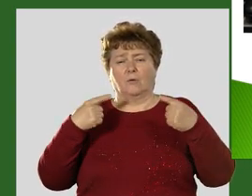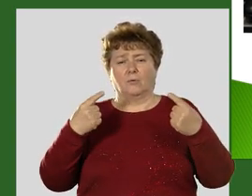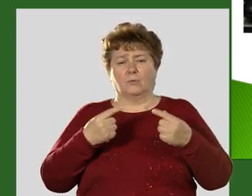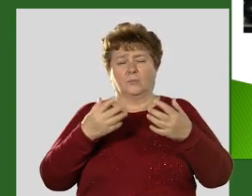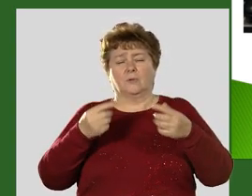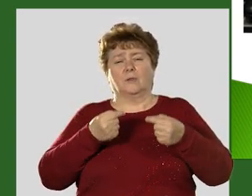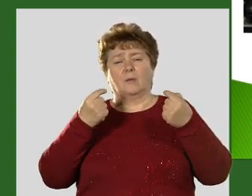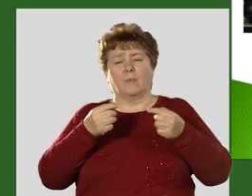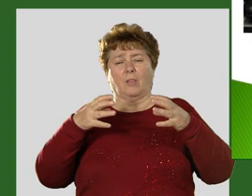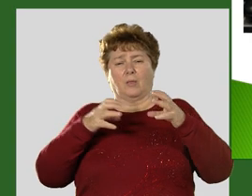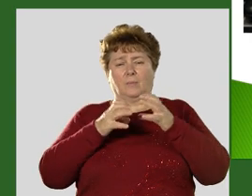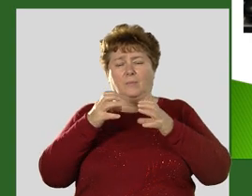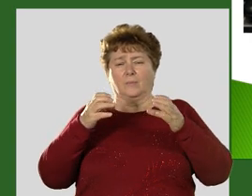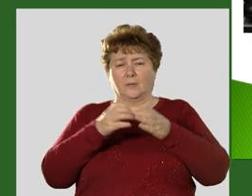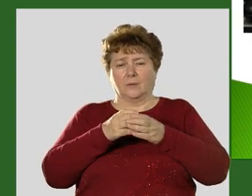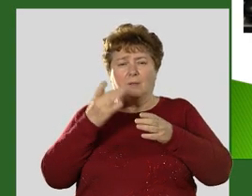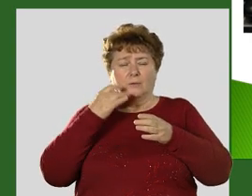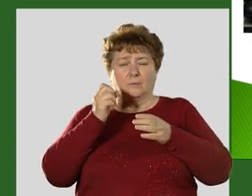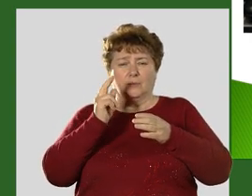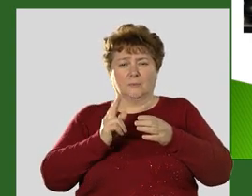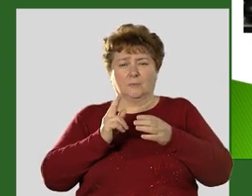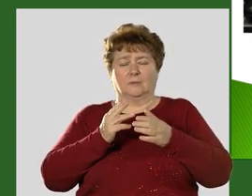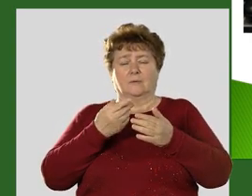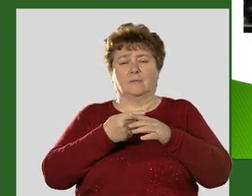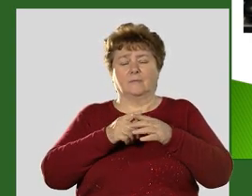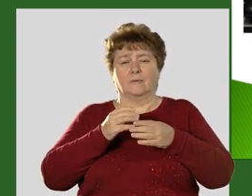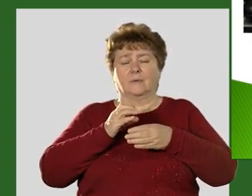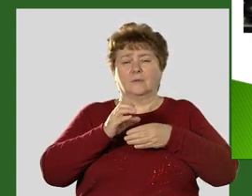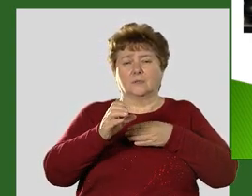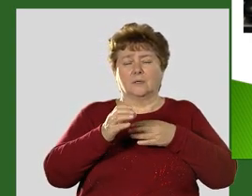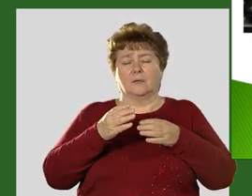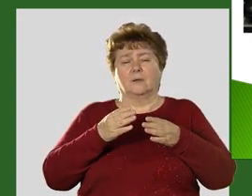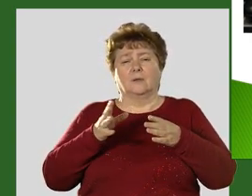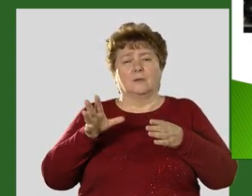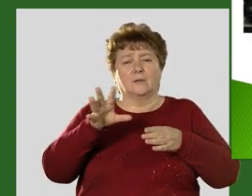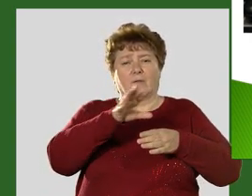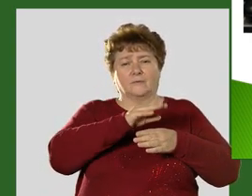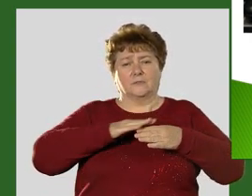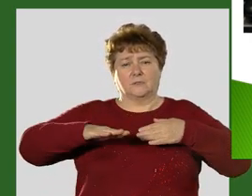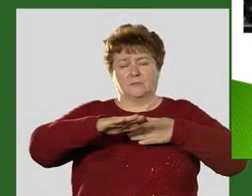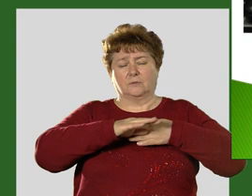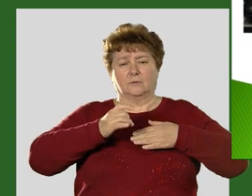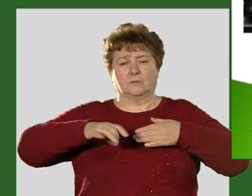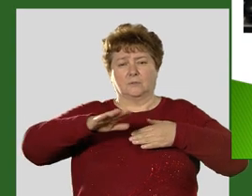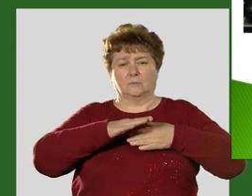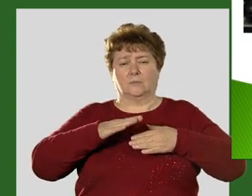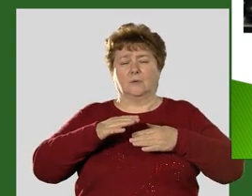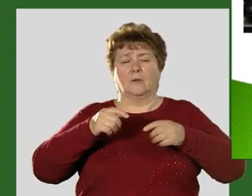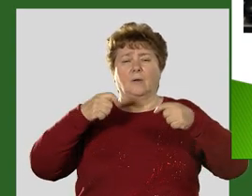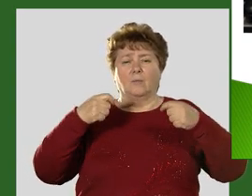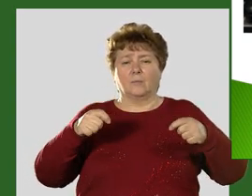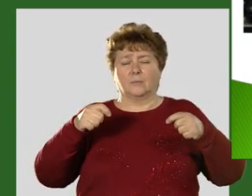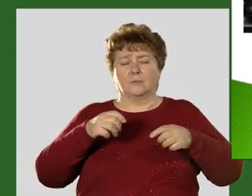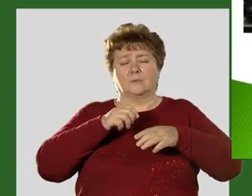Крупные и малые предприятия, которые специализируются в этой отрасли, размещены на всей территории республики.